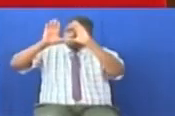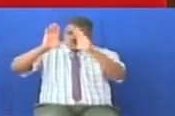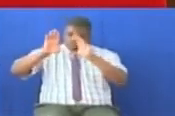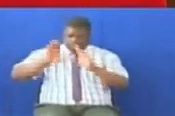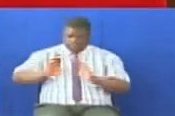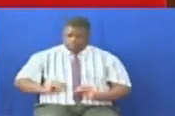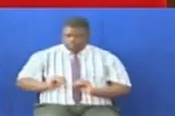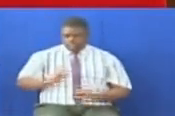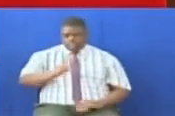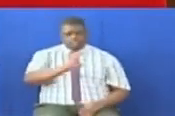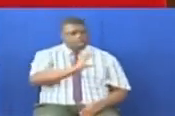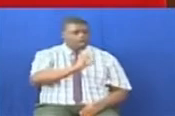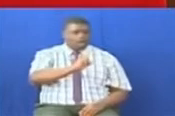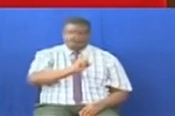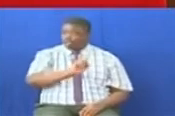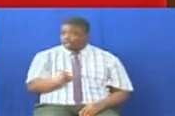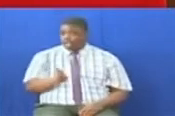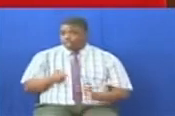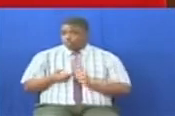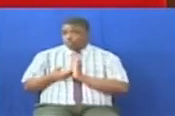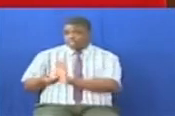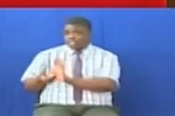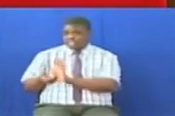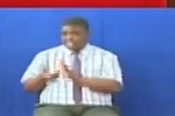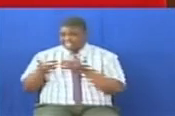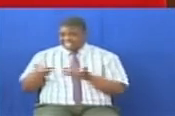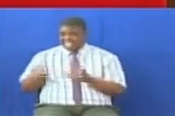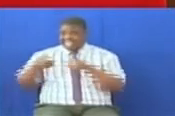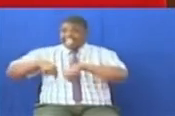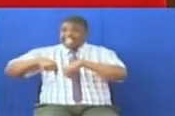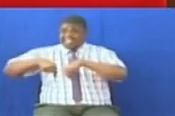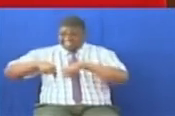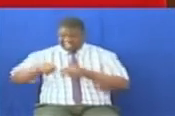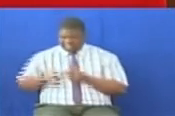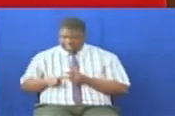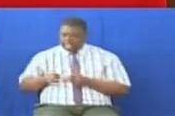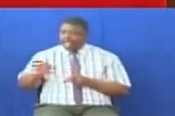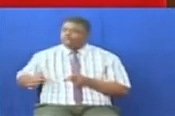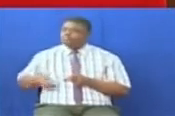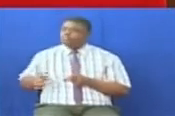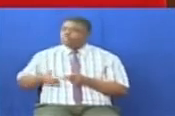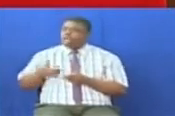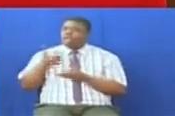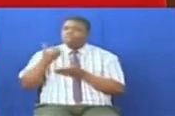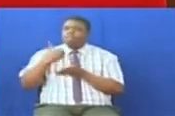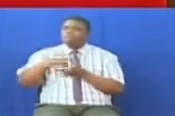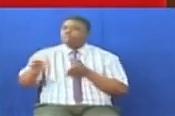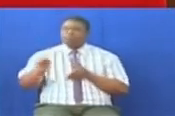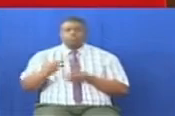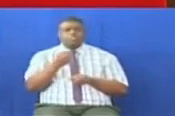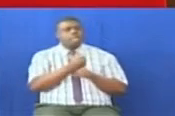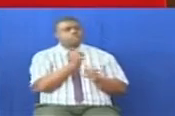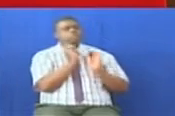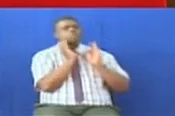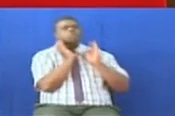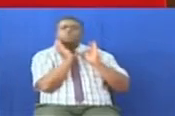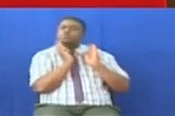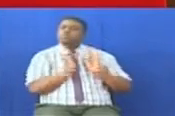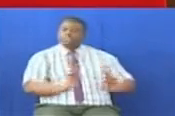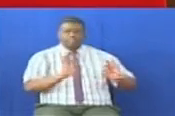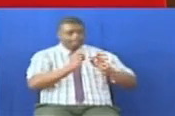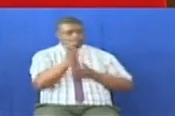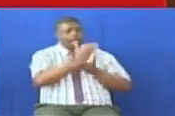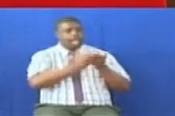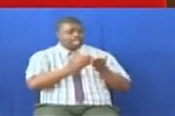hivi katika halmashauri zetu au maafisa masuhuli pia wanafanya kazi nzuri baadhi ya halmashauri. Unaona kwamba pia